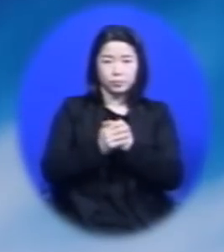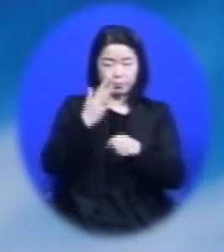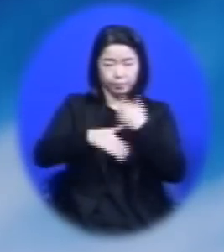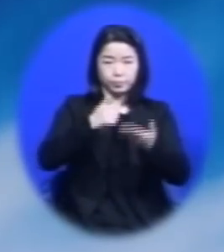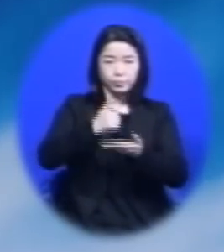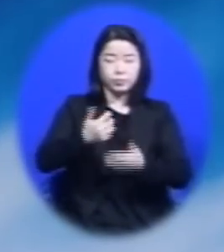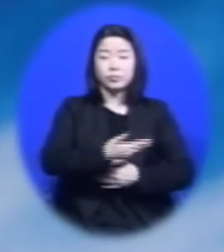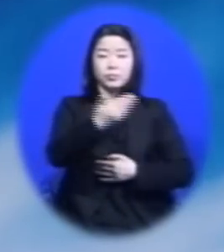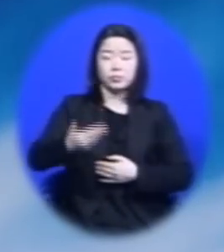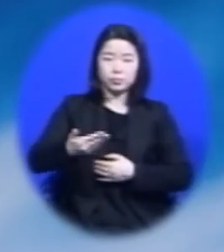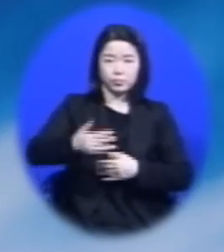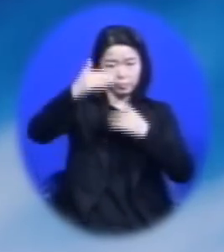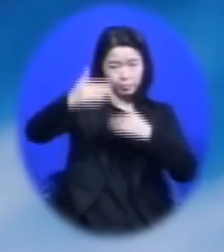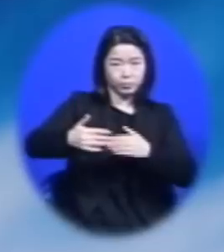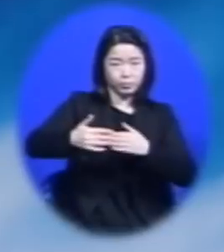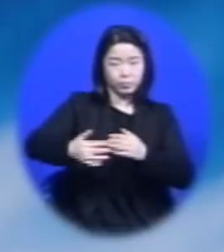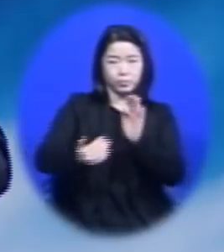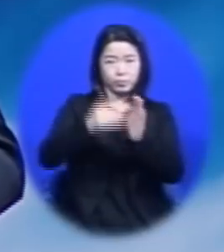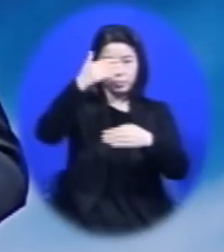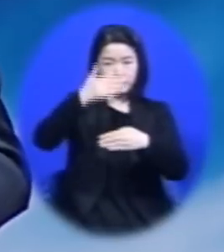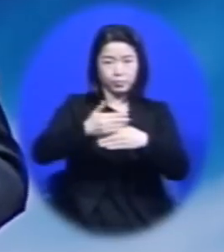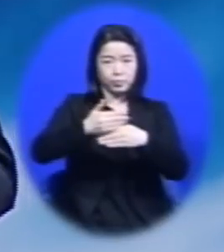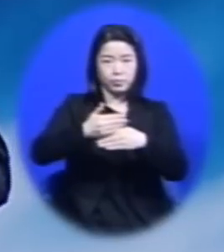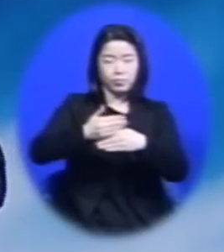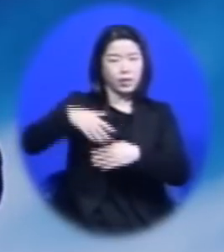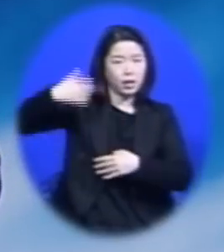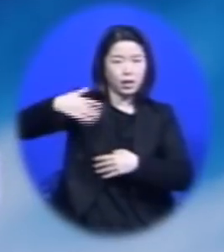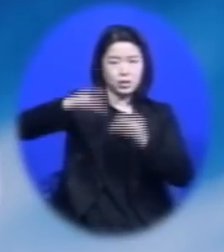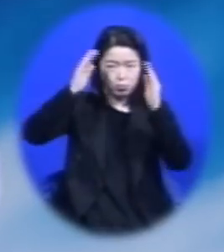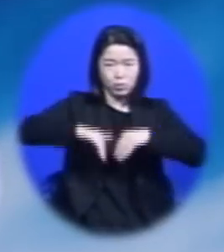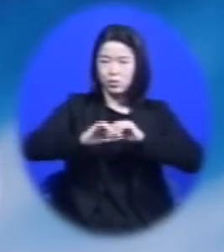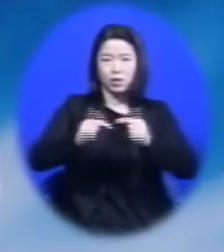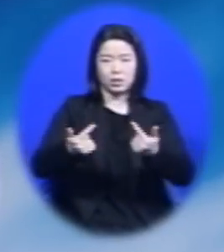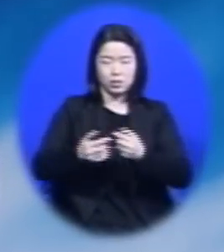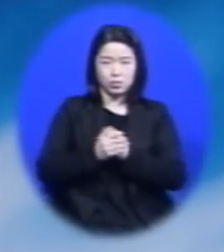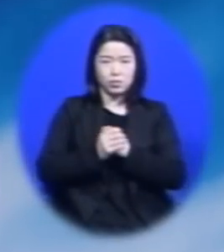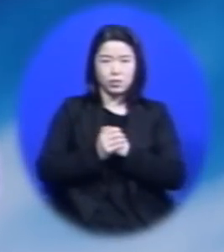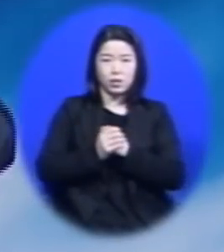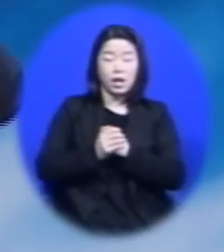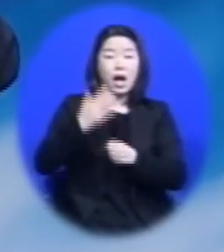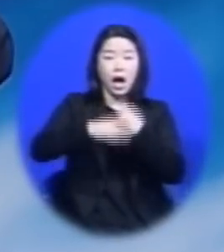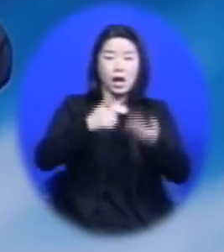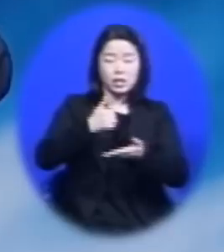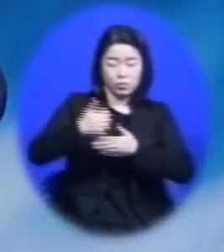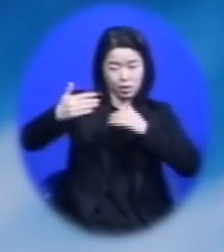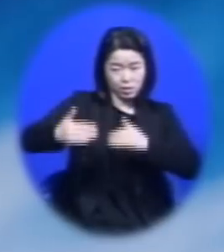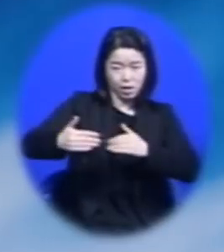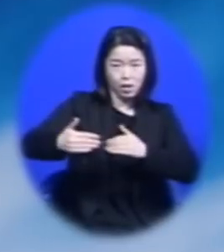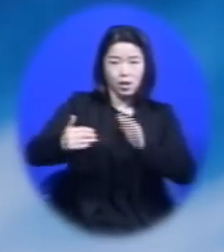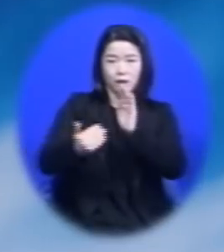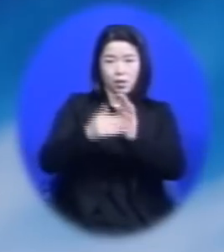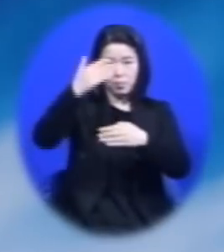하나님과 여러분 사이의 장벽도 허물어진게 아닙니다 하나님과 사이의 장벽이